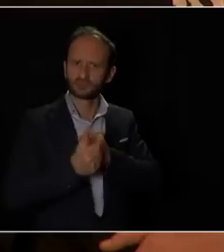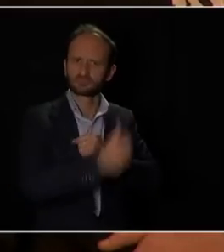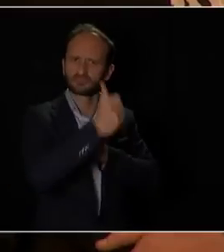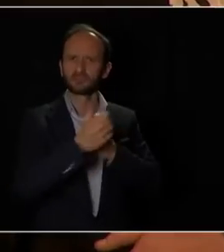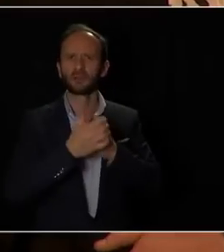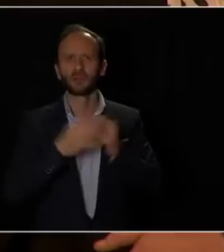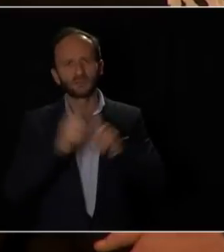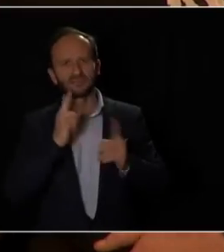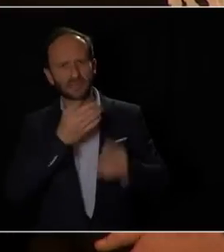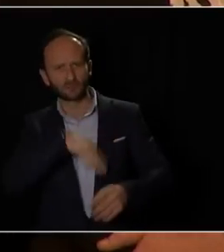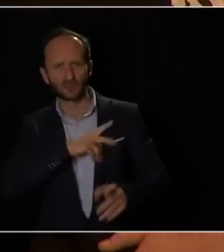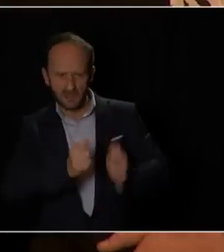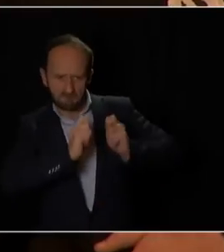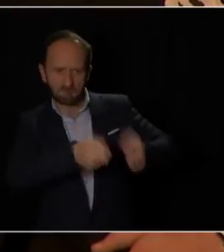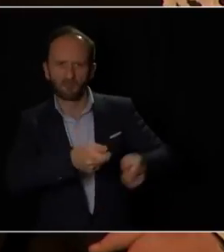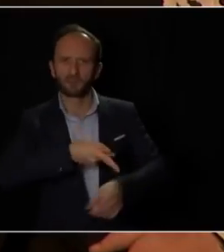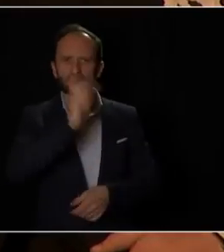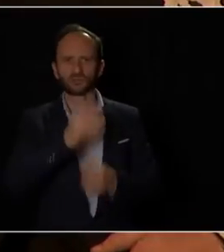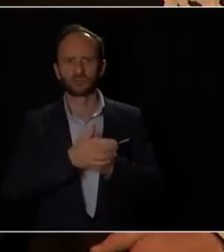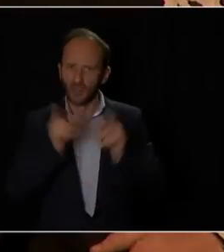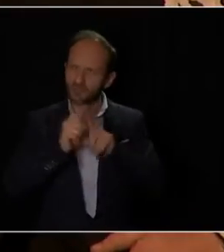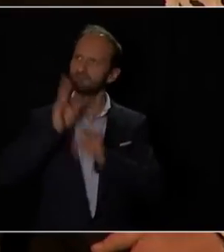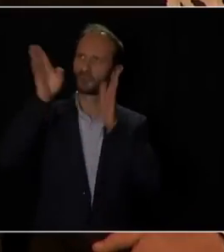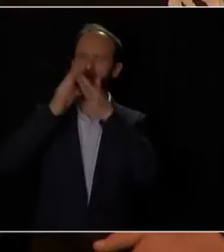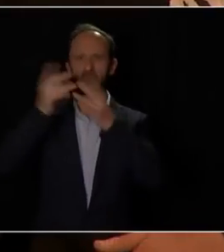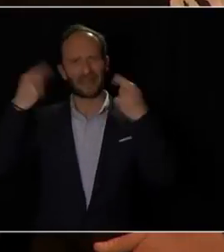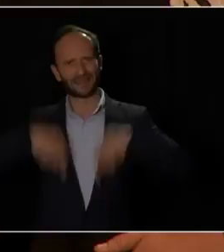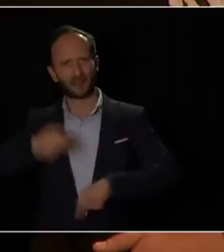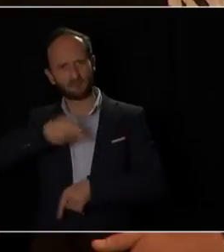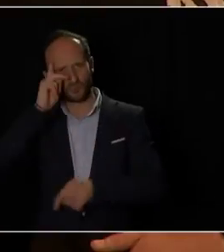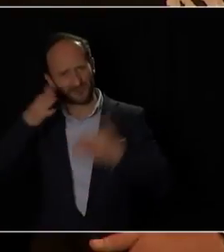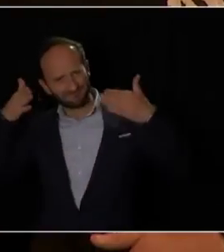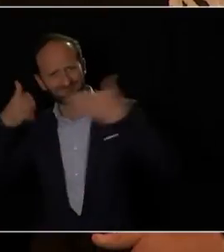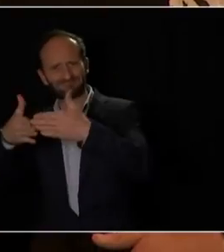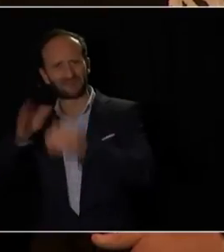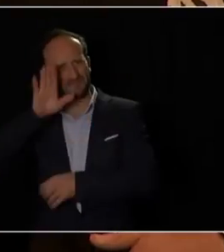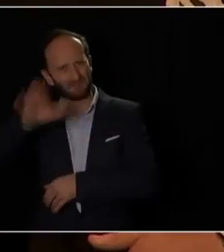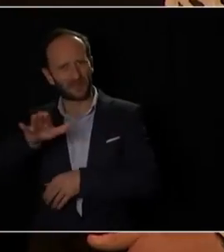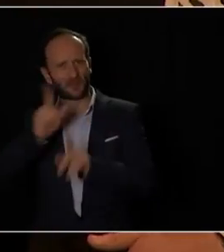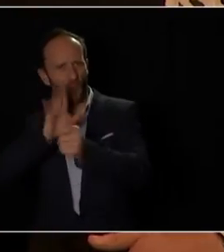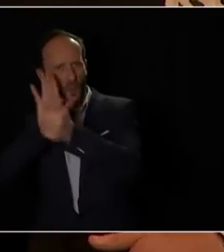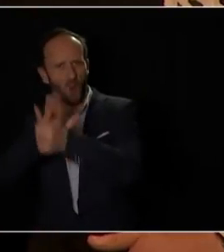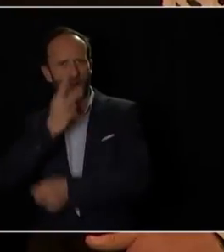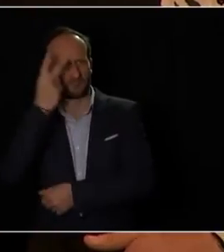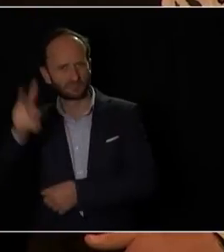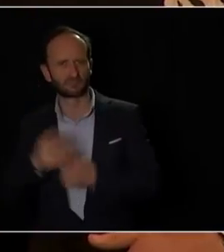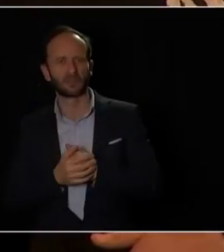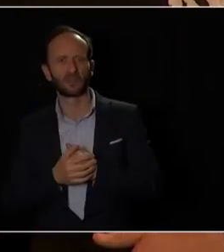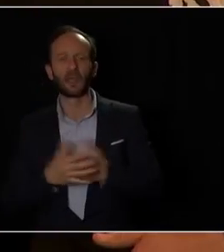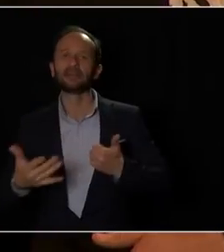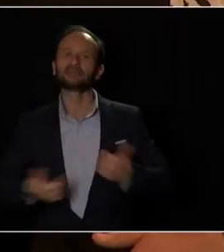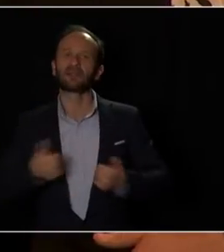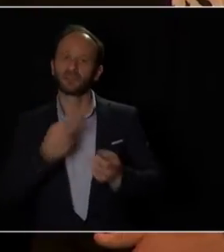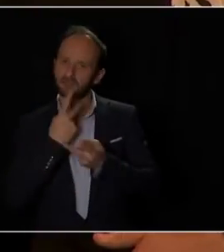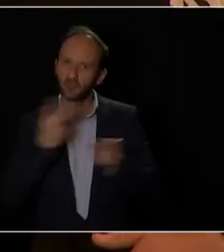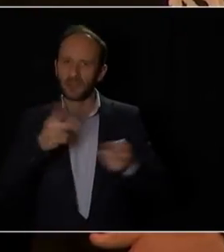demandant à l'État de bien se recentrer sur ses responsabilités et ses fonctions régaliennes. Les services publics locaux sont